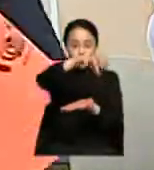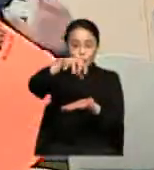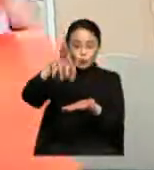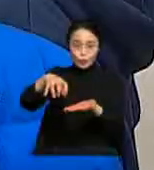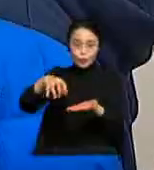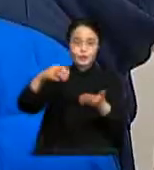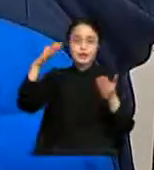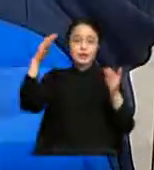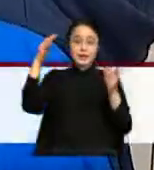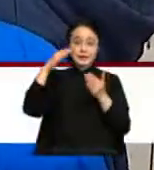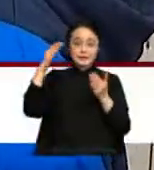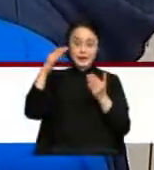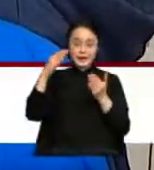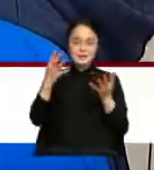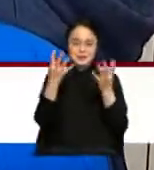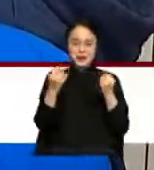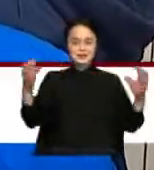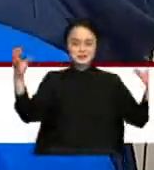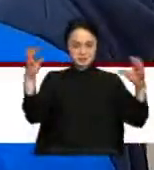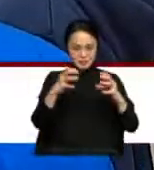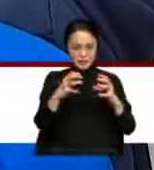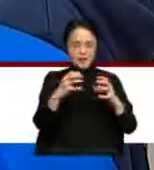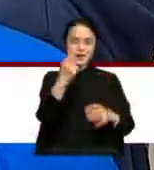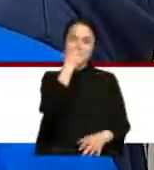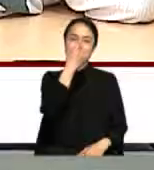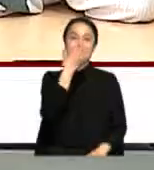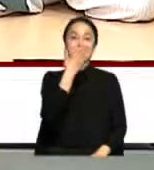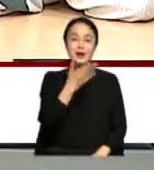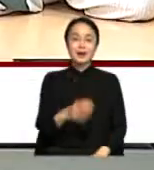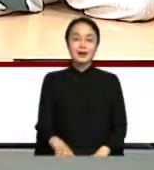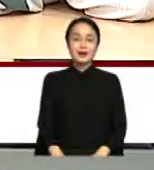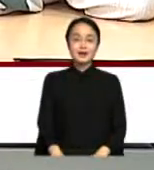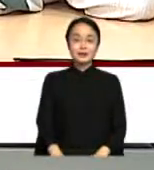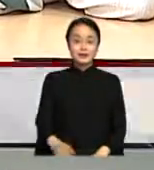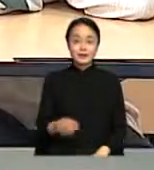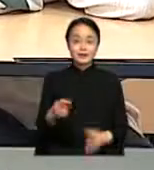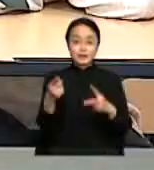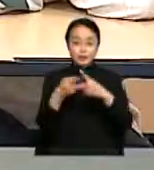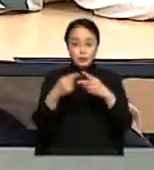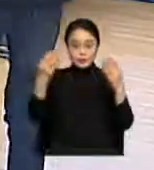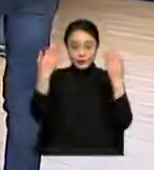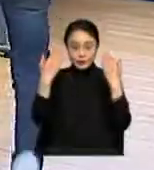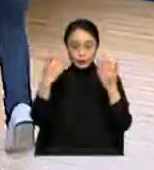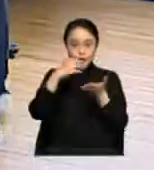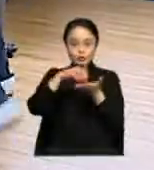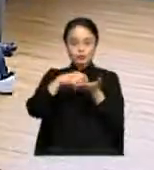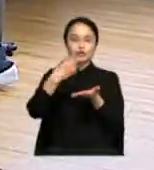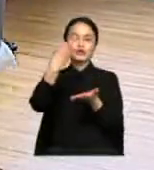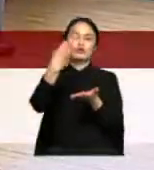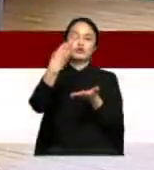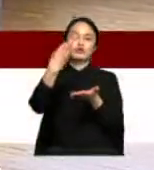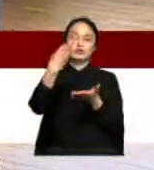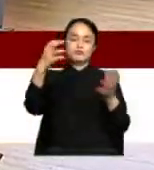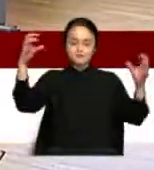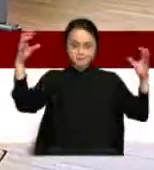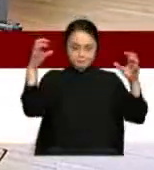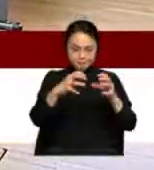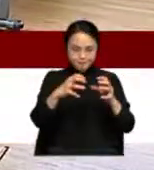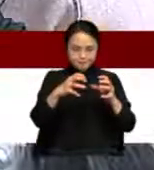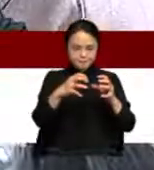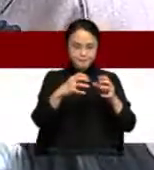있습니다. 학생들은 읽고 쓰는 교육에서 벗어나 활동적인 수업에 흥미를 느낍니다. 학교에는